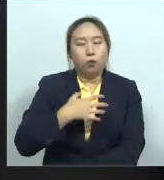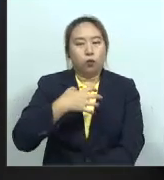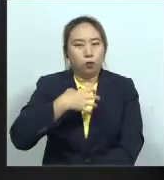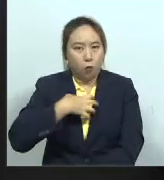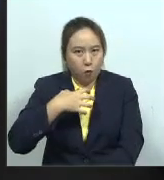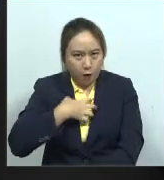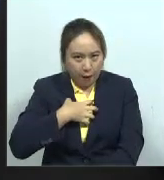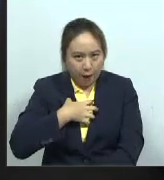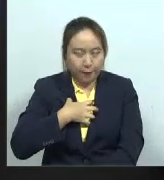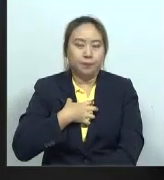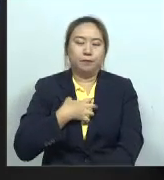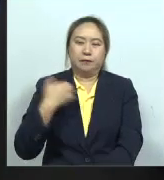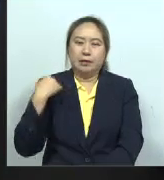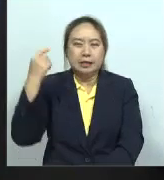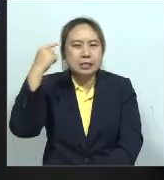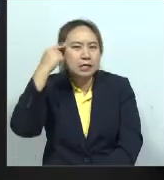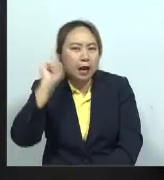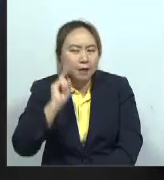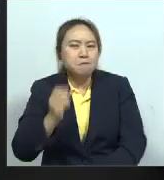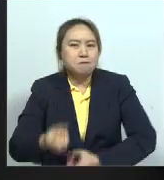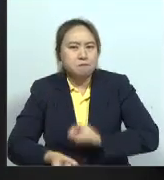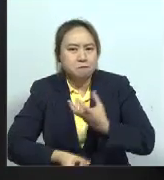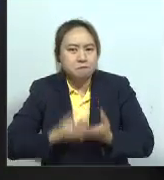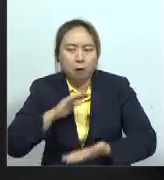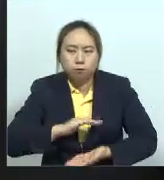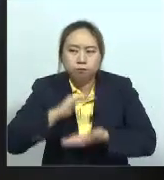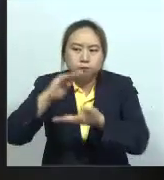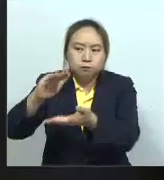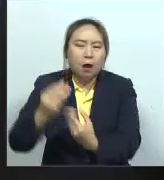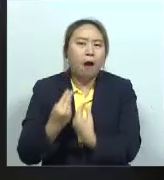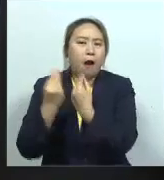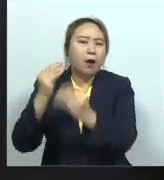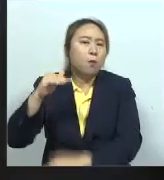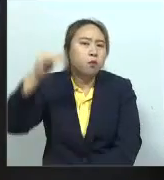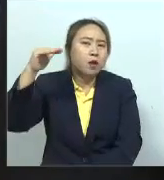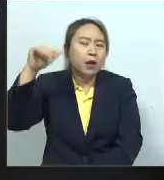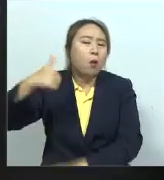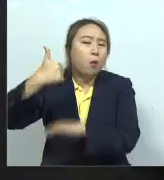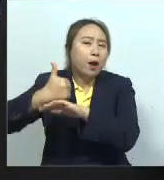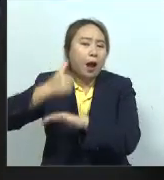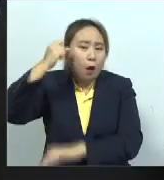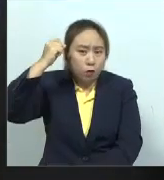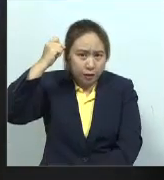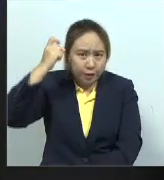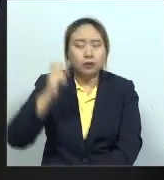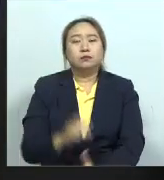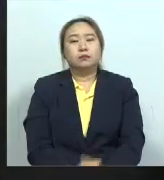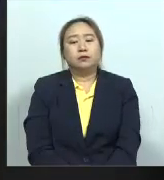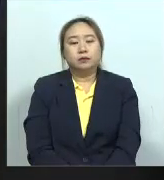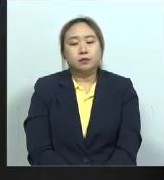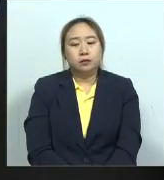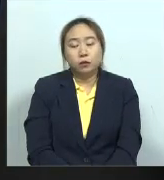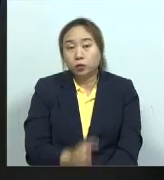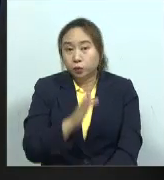ถึงผู้หลักผู้ใหญ่ให้เกิดความเข้าใจแล้วเราก็ได้ทำความเข้าใจว่าเดี๋ยวถ้าเราไม่ห